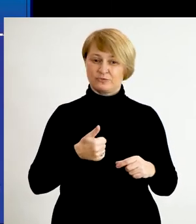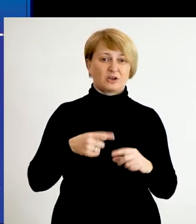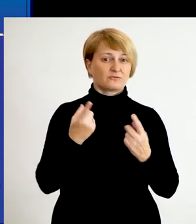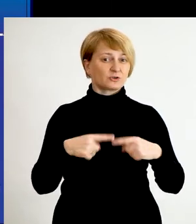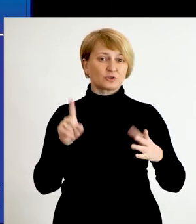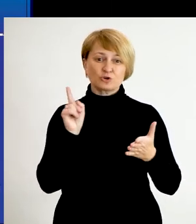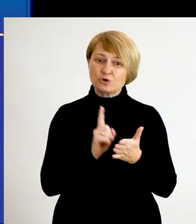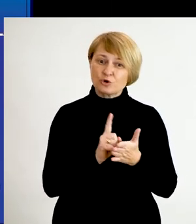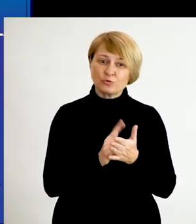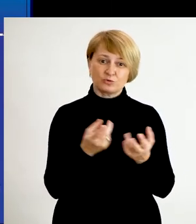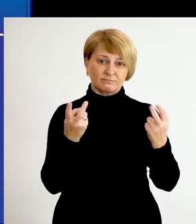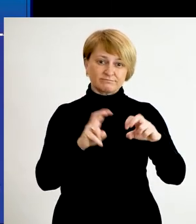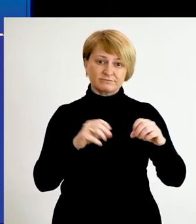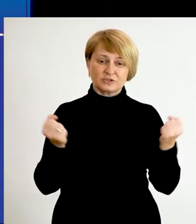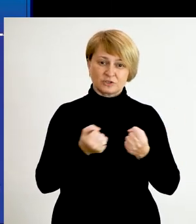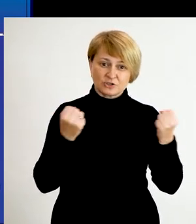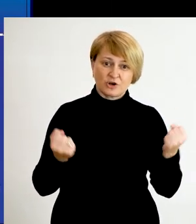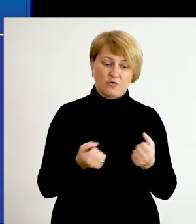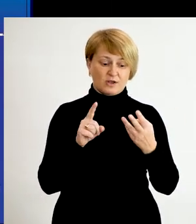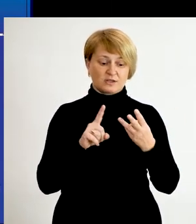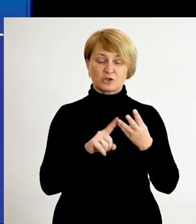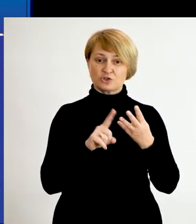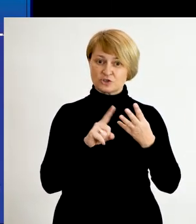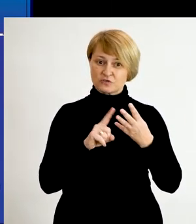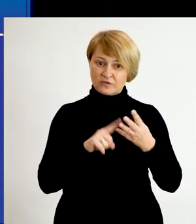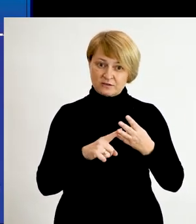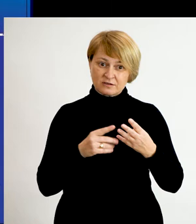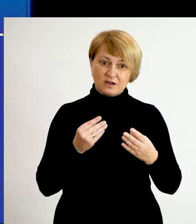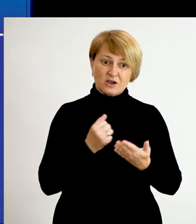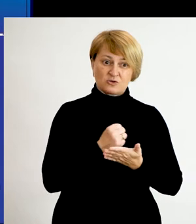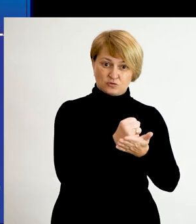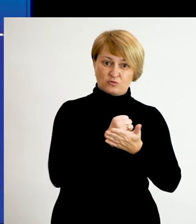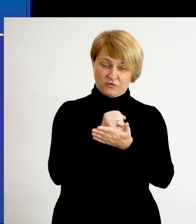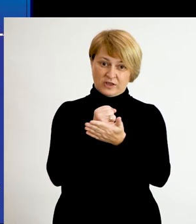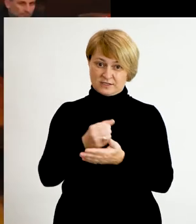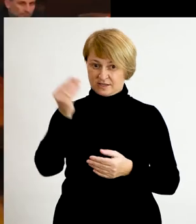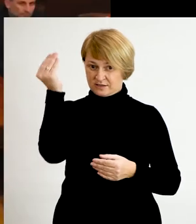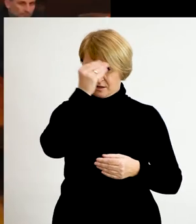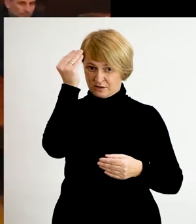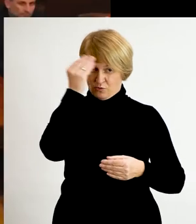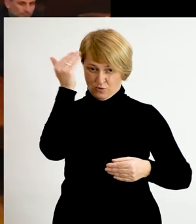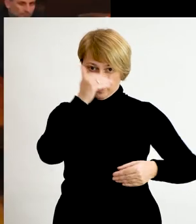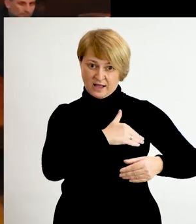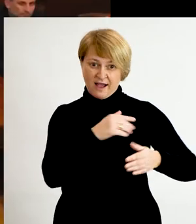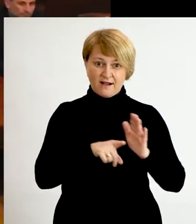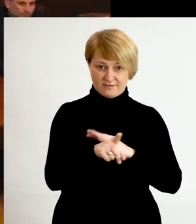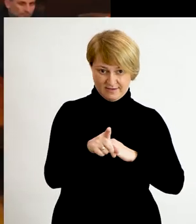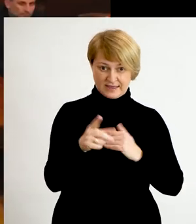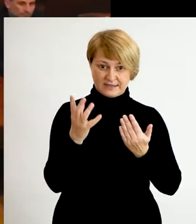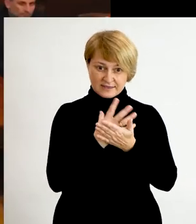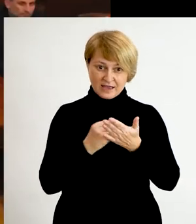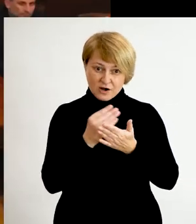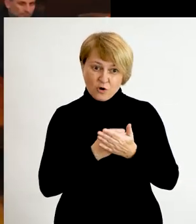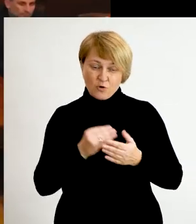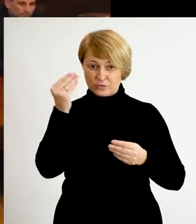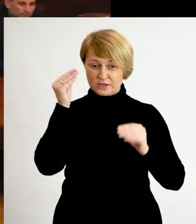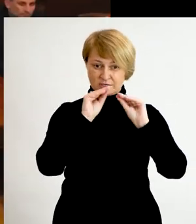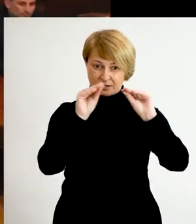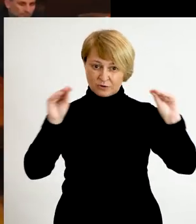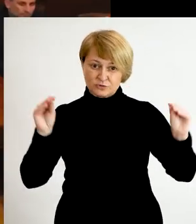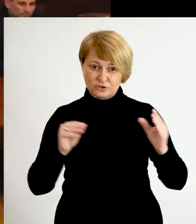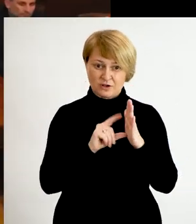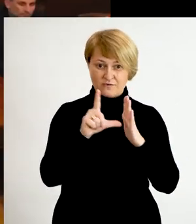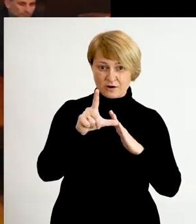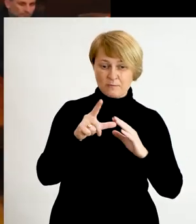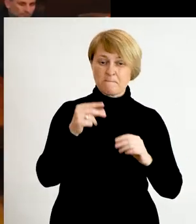do tego tą coraz gorszą sytuację w subwencji oświatowej, która jest rok do roku mniejsza dla Opola, a przecież wynagrodzenia nauczycieli wzrosły, koszty